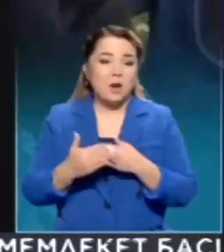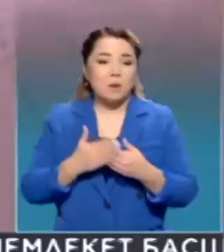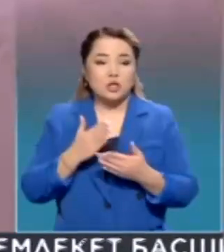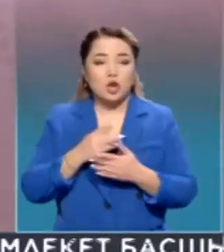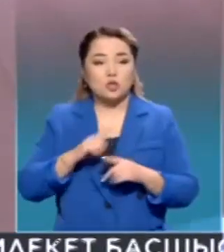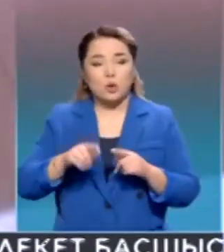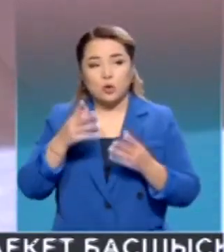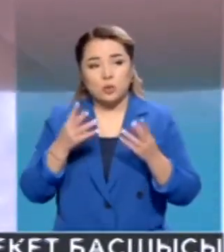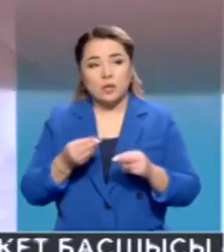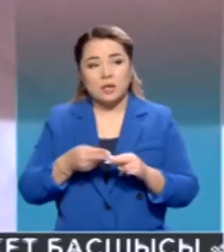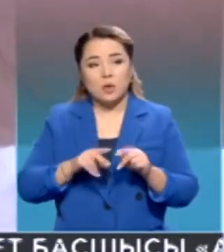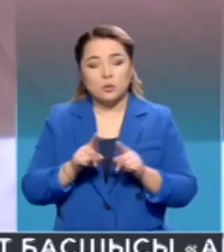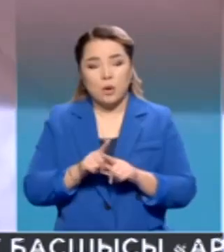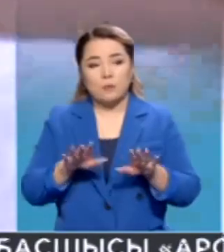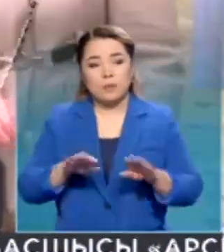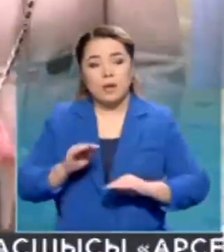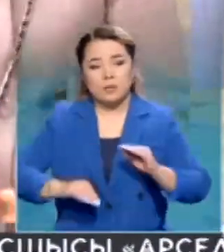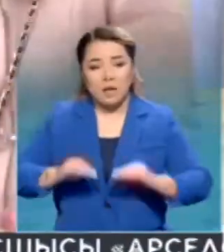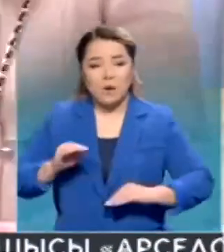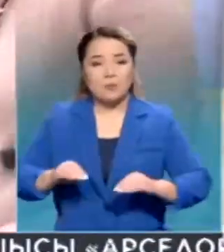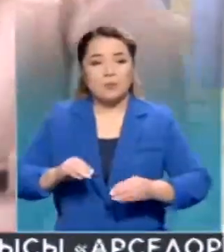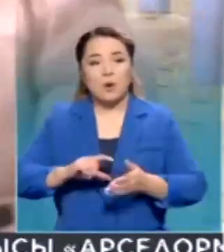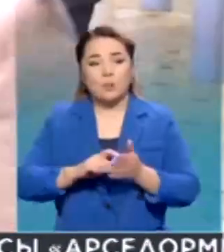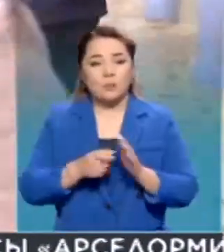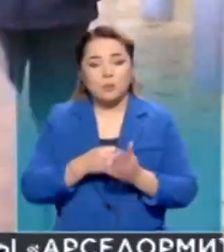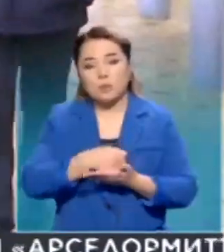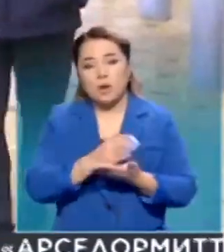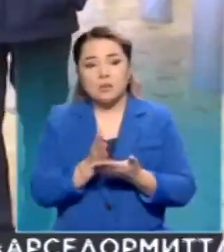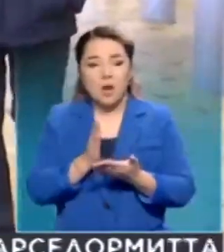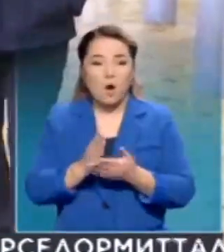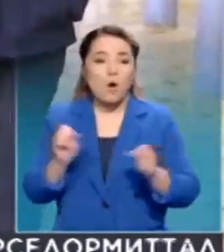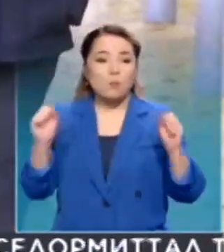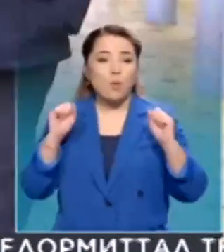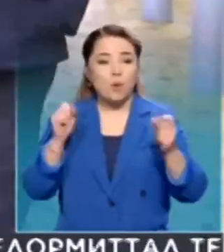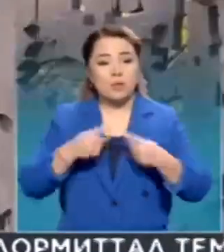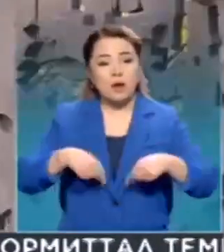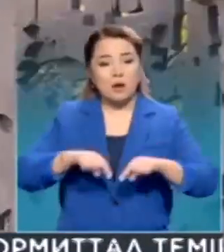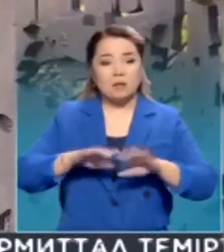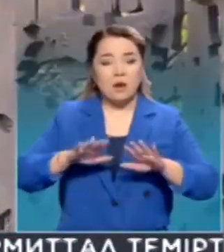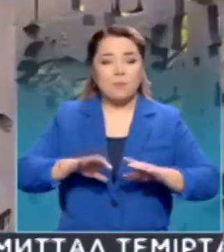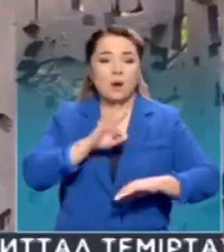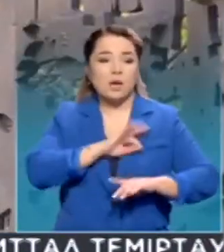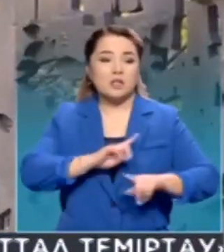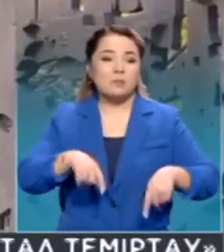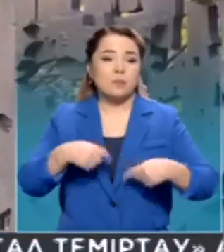жақын күндері 4 кенттің халқына көп функционалды спорт алаңын пайдалануға бермек.